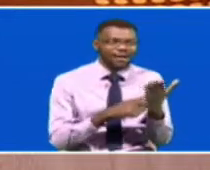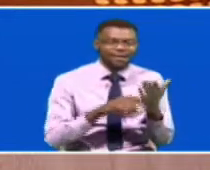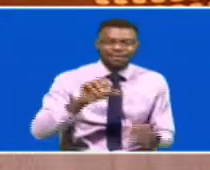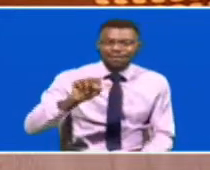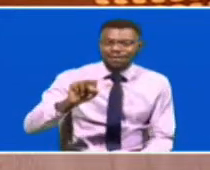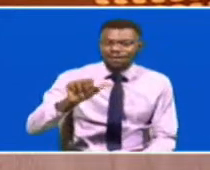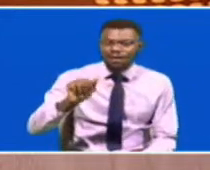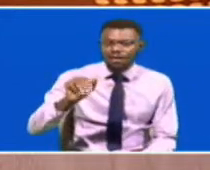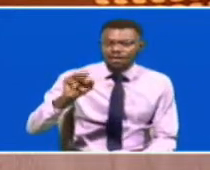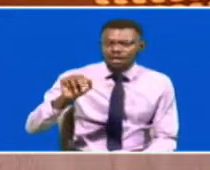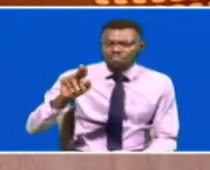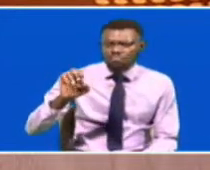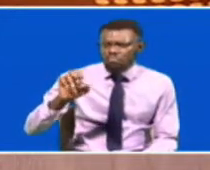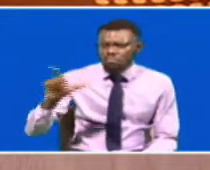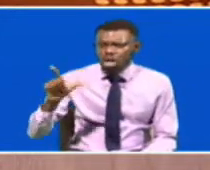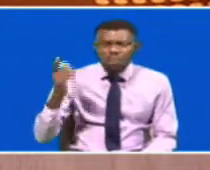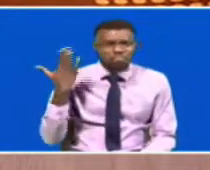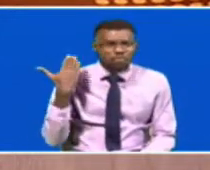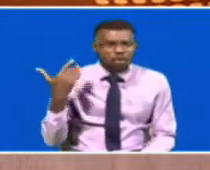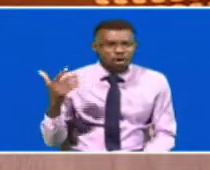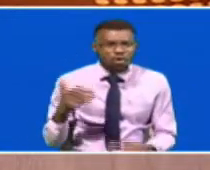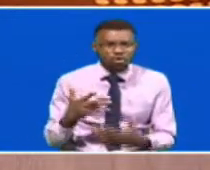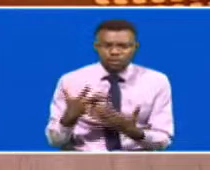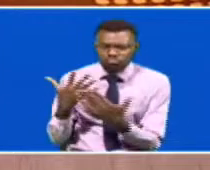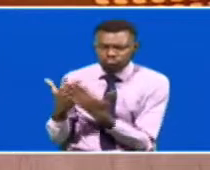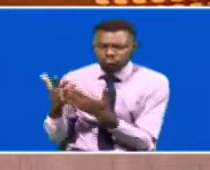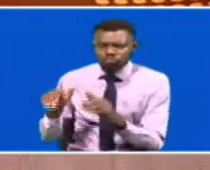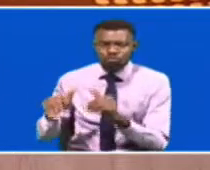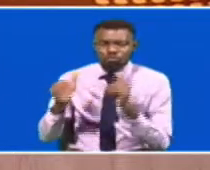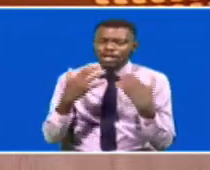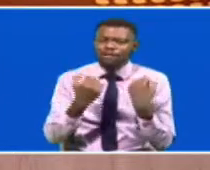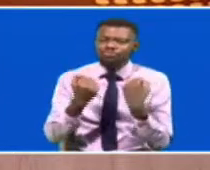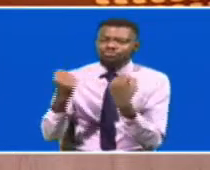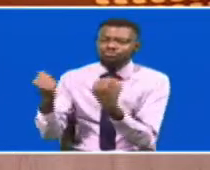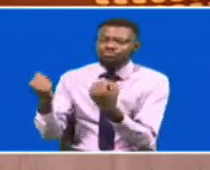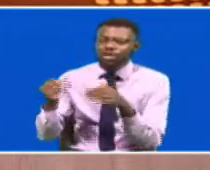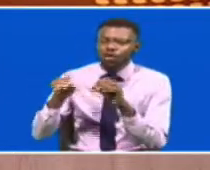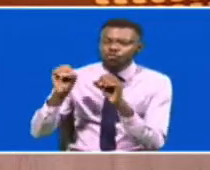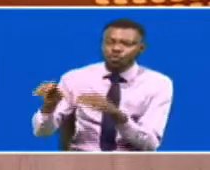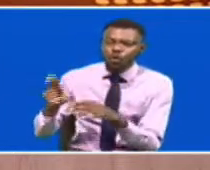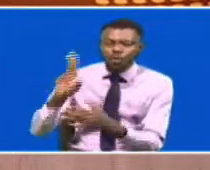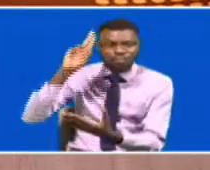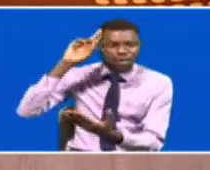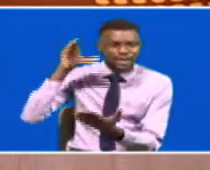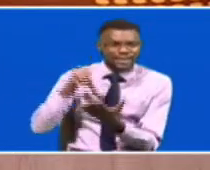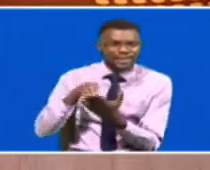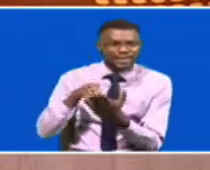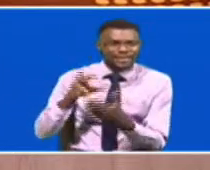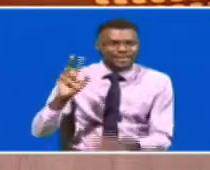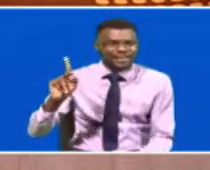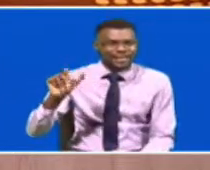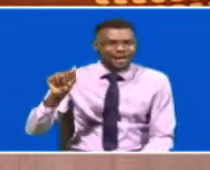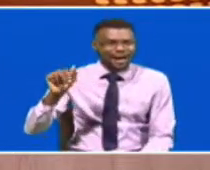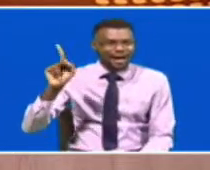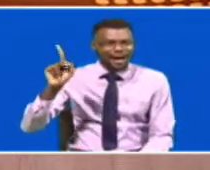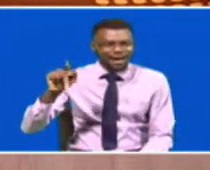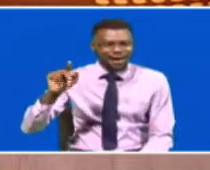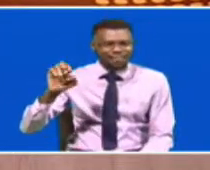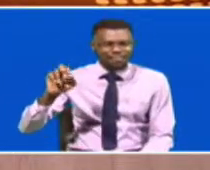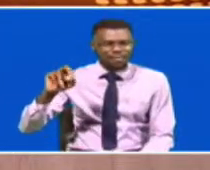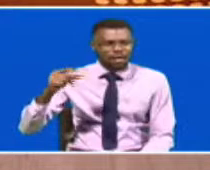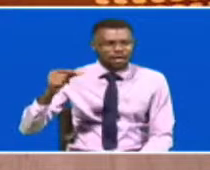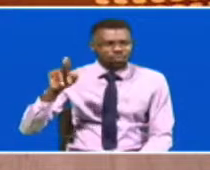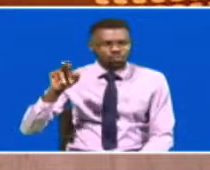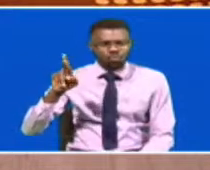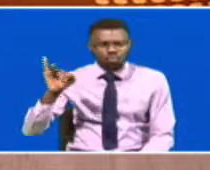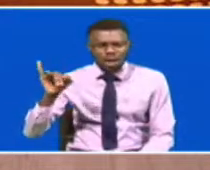Samuel Kemoi alikuwa amezuiliwa akisubiri kusafirishwa kupelekwa katika kituo cha polisi cha Kapenguria. Wakazi hao